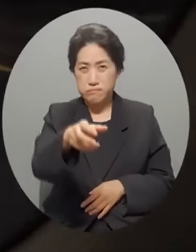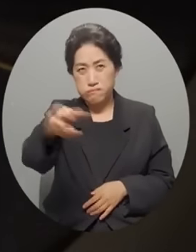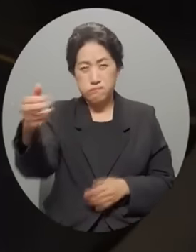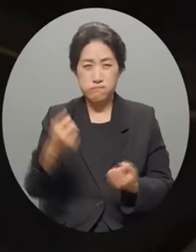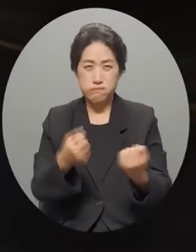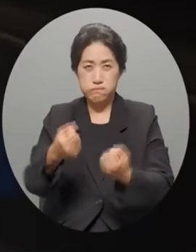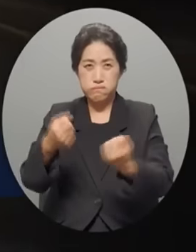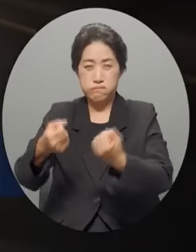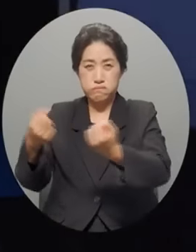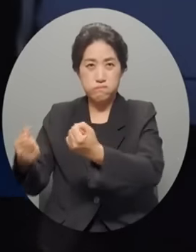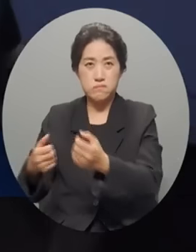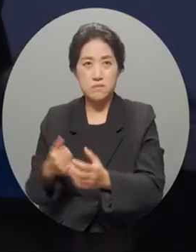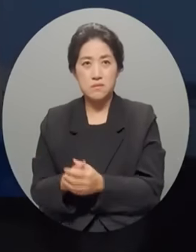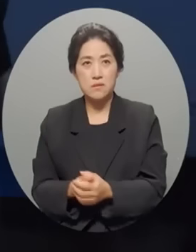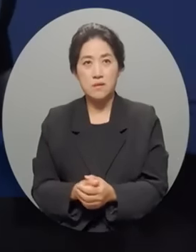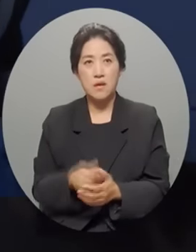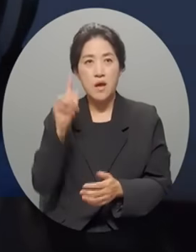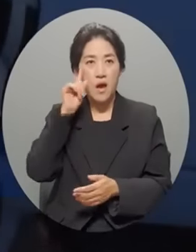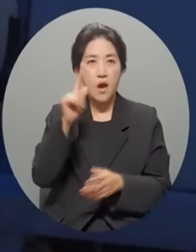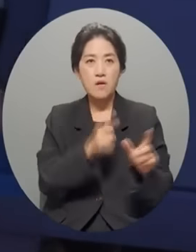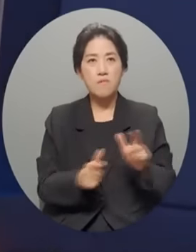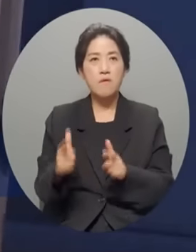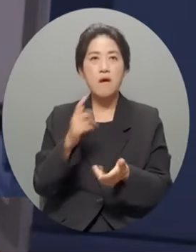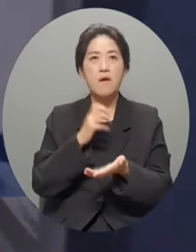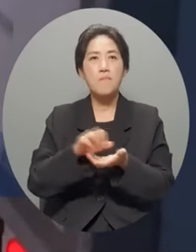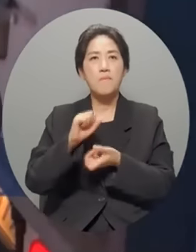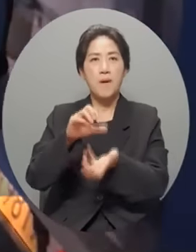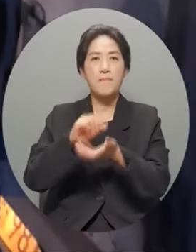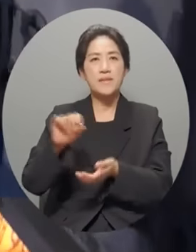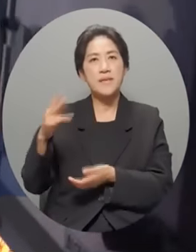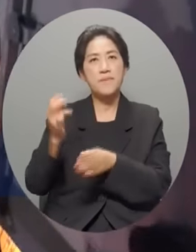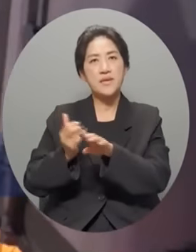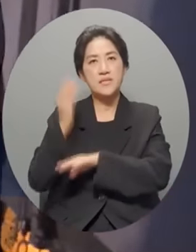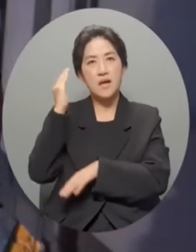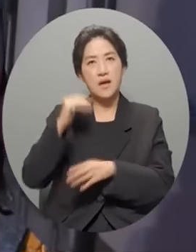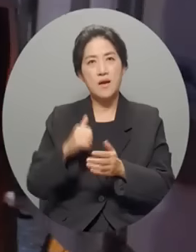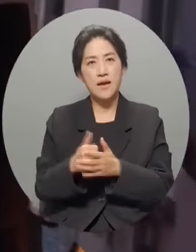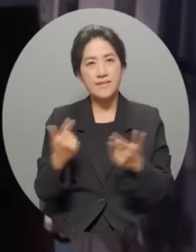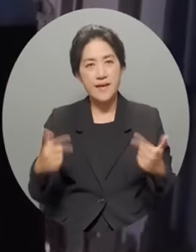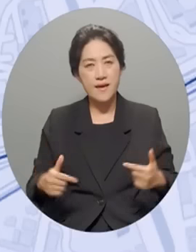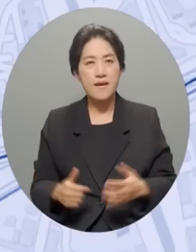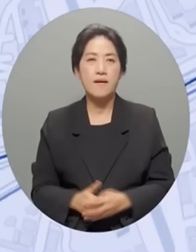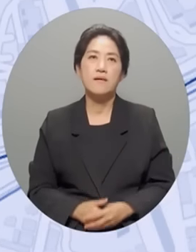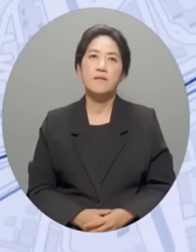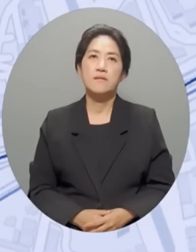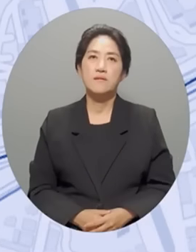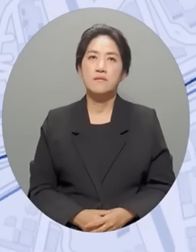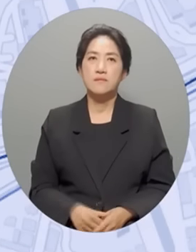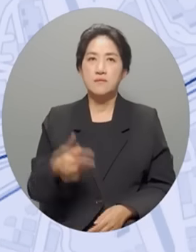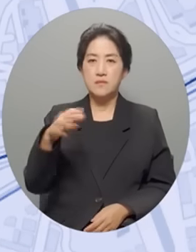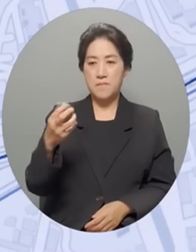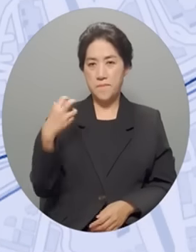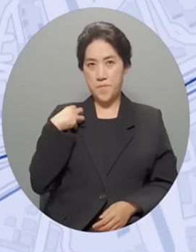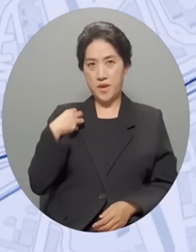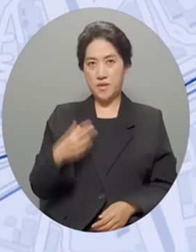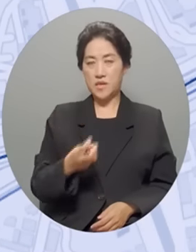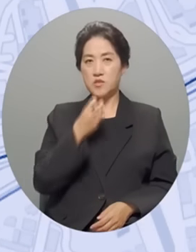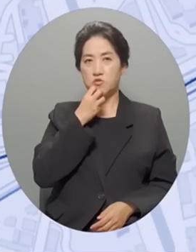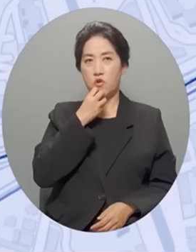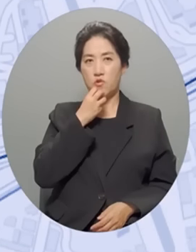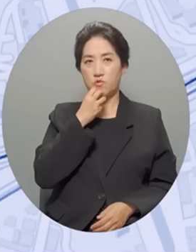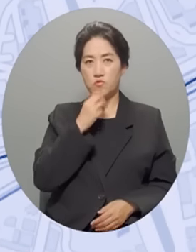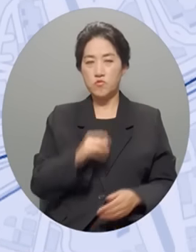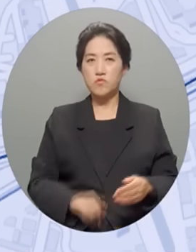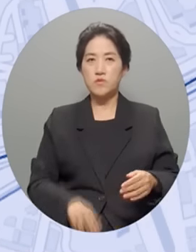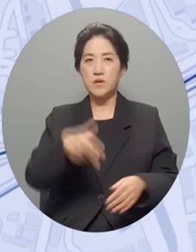몰았습니다. 하루에 보통 몇 개 정도 하시는가요? 300개 이상이에요. 정 씨의 배송구역은 서울 중랑구